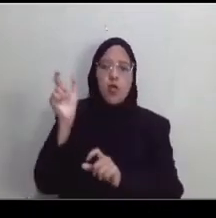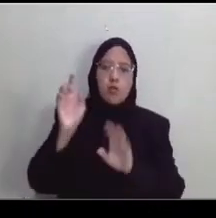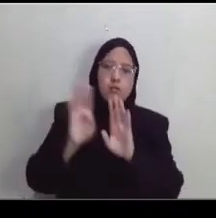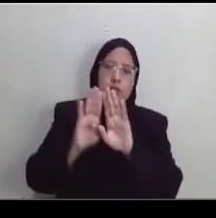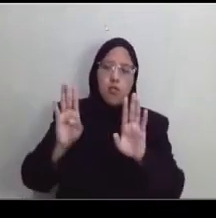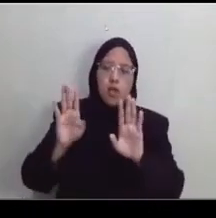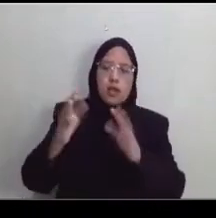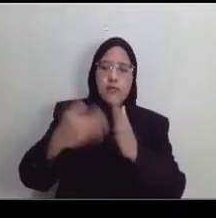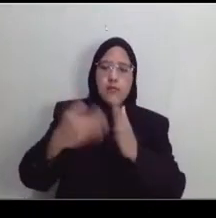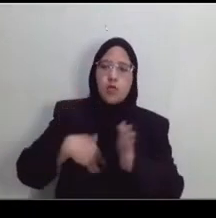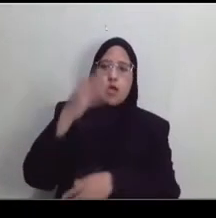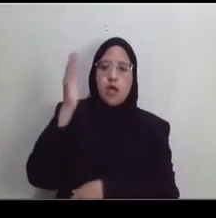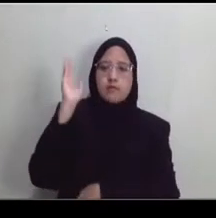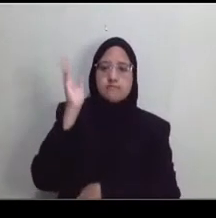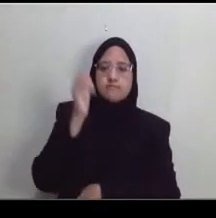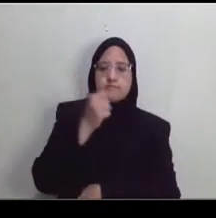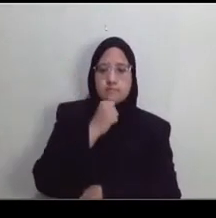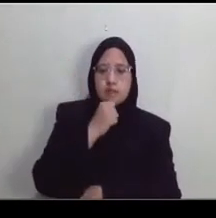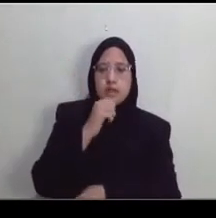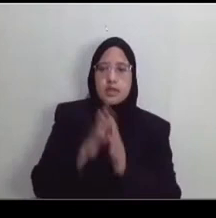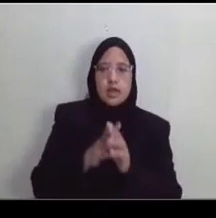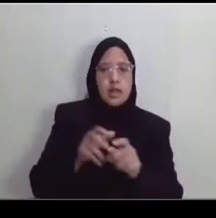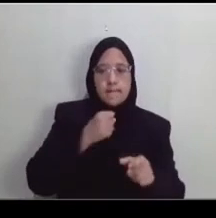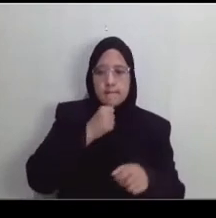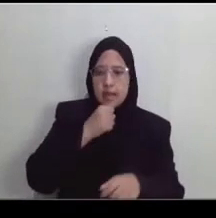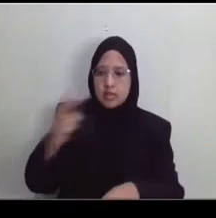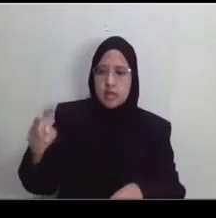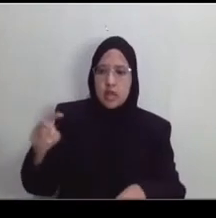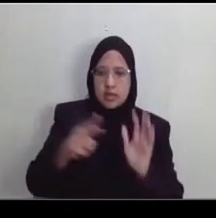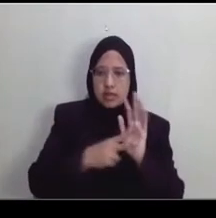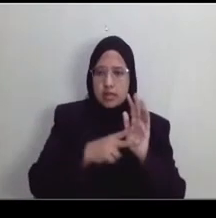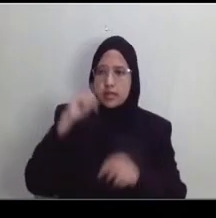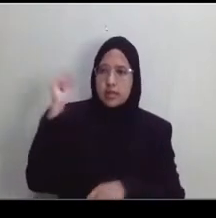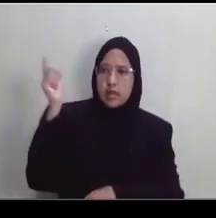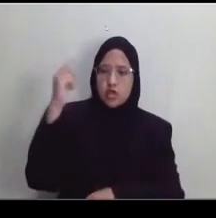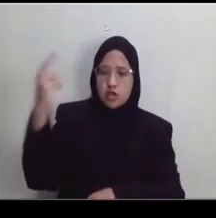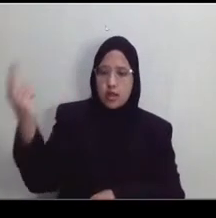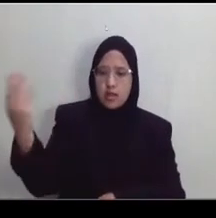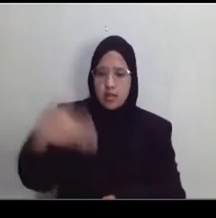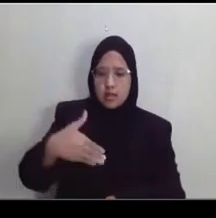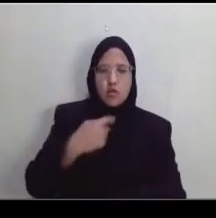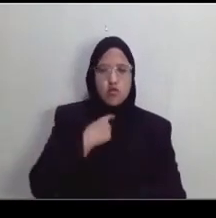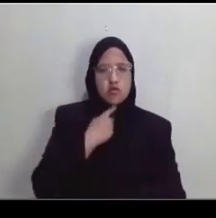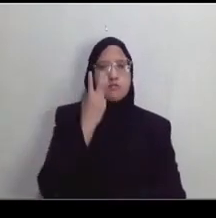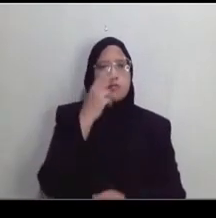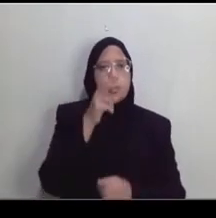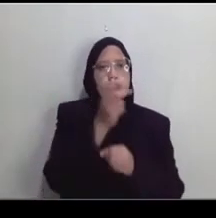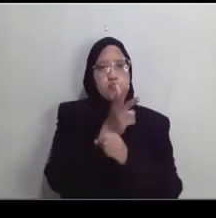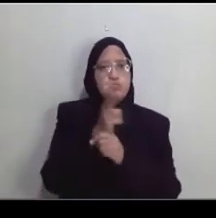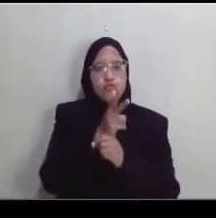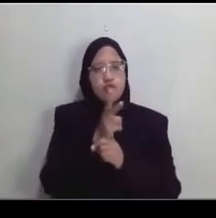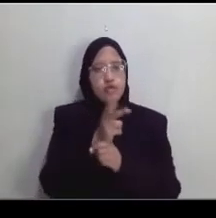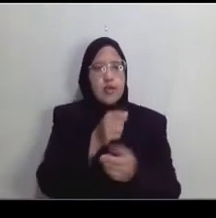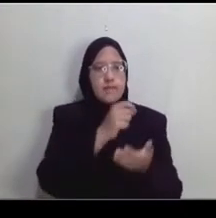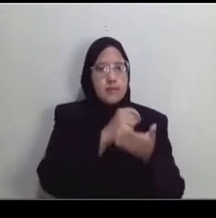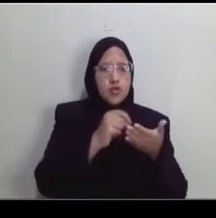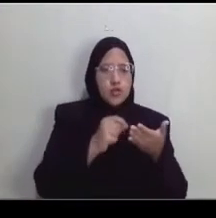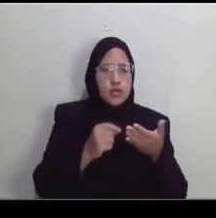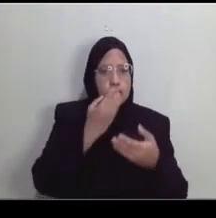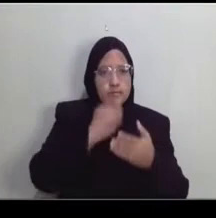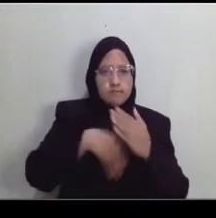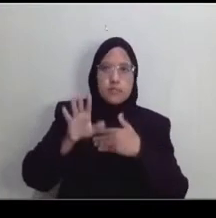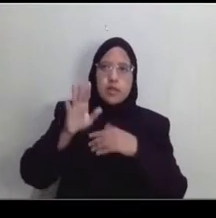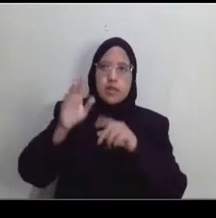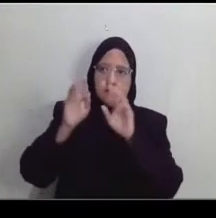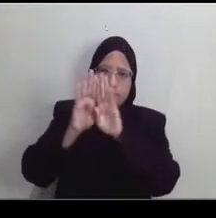yang diliput oleh media nasional majelis kehormatan merasa perlu menilai apakah sikap untuk tidak dapat